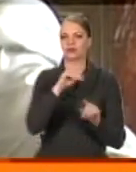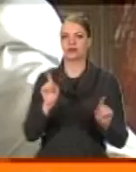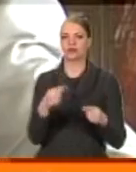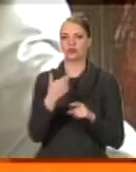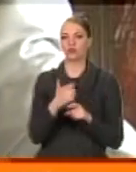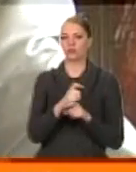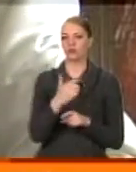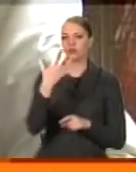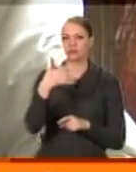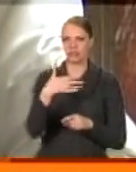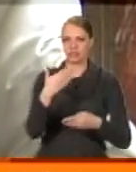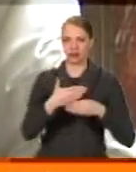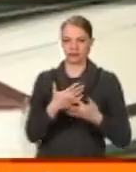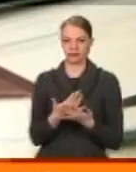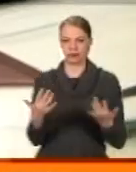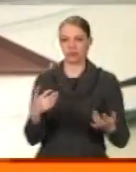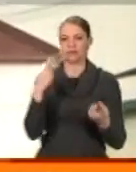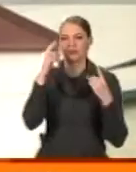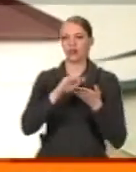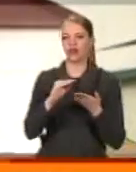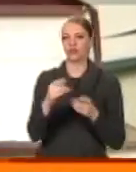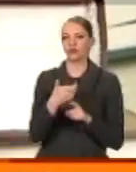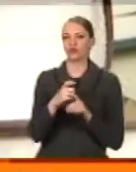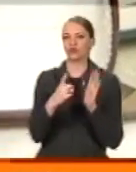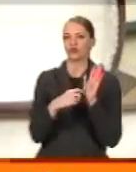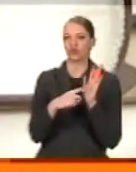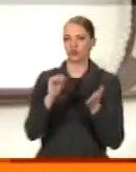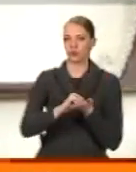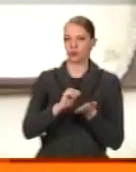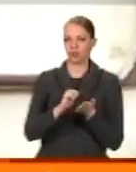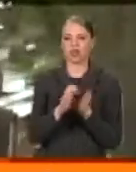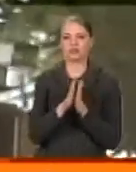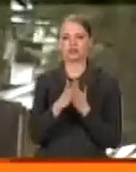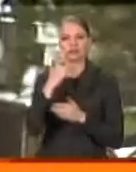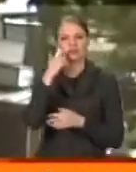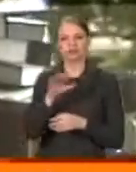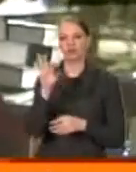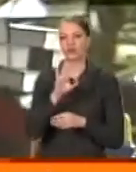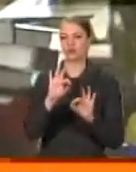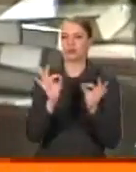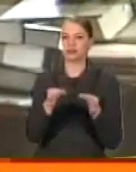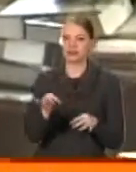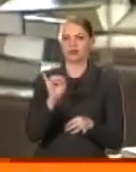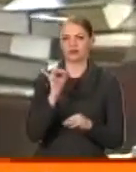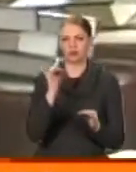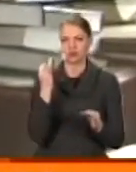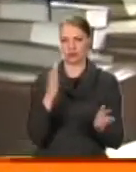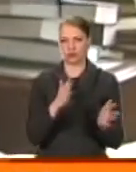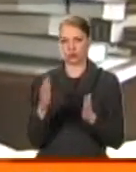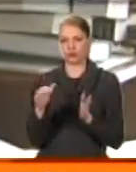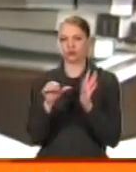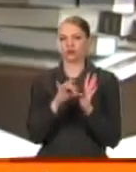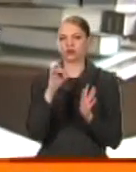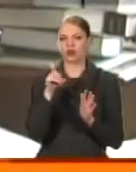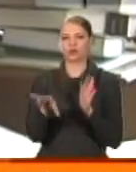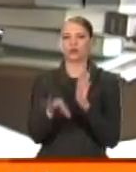створити понад 50 вистав. Автор більш ніж 6 сотень публікацій і книг здебільшого про мистецтво та історію. 6